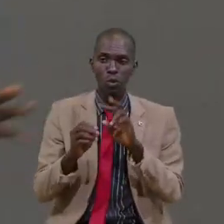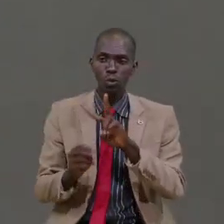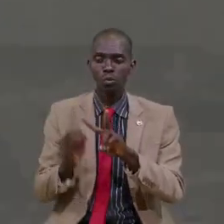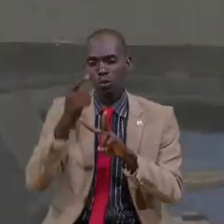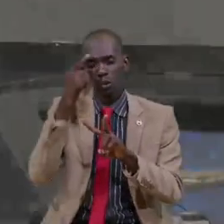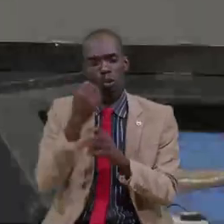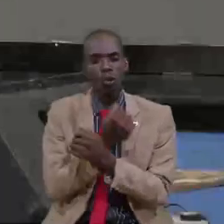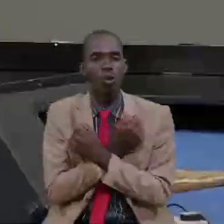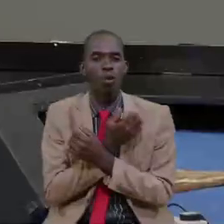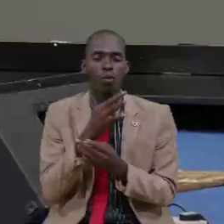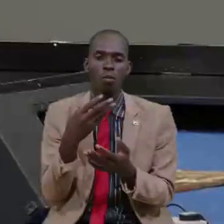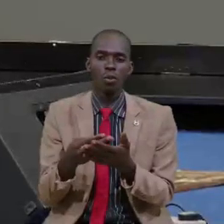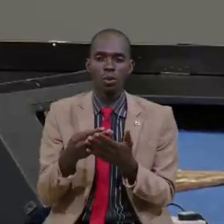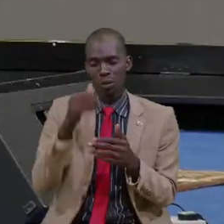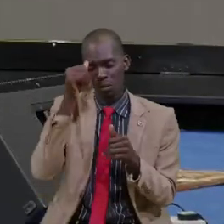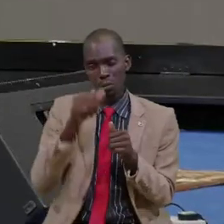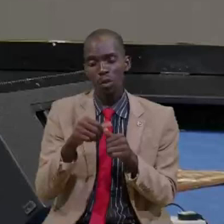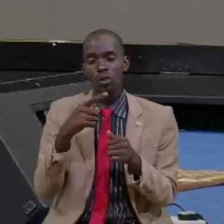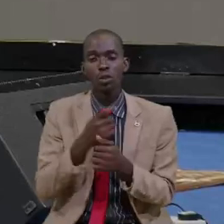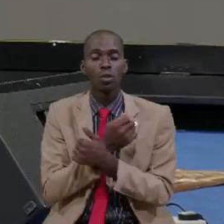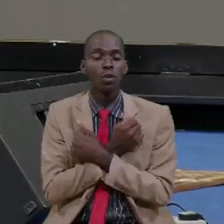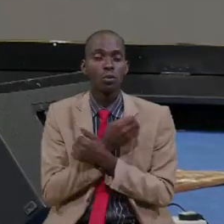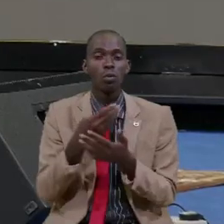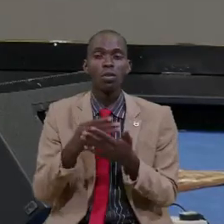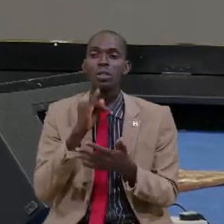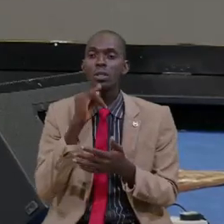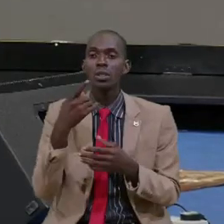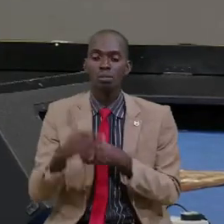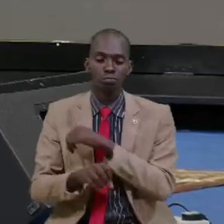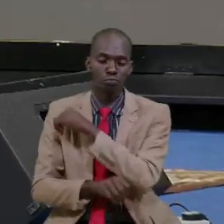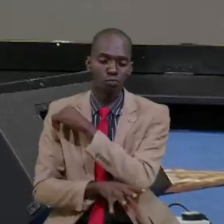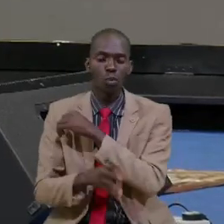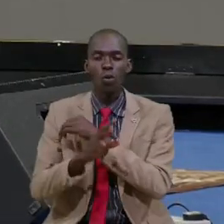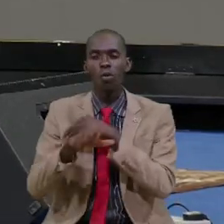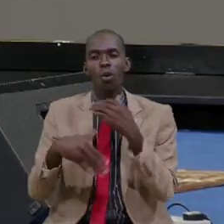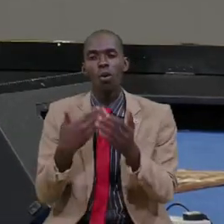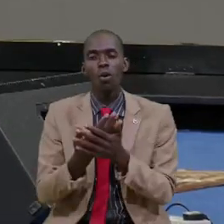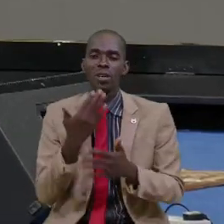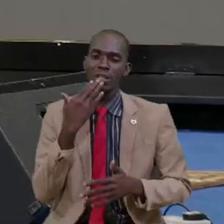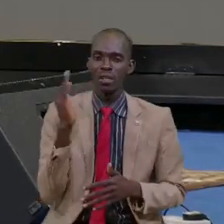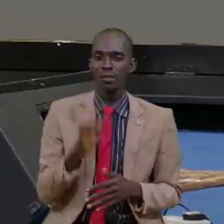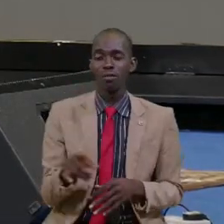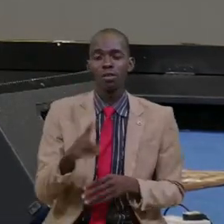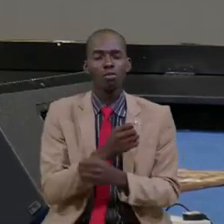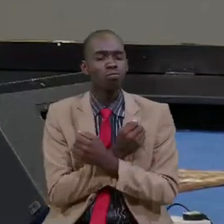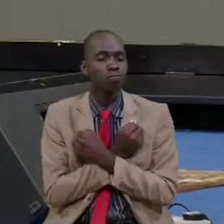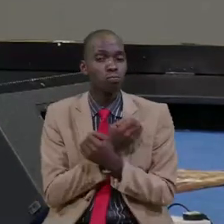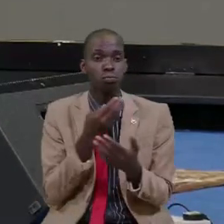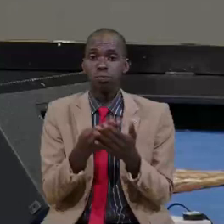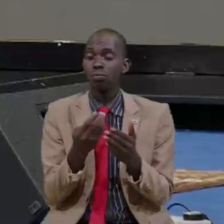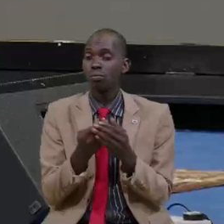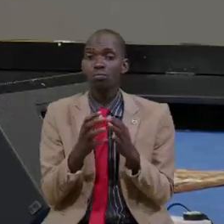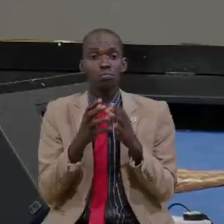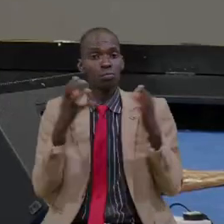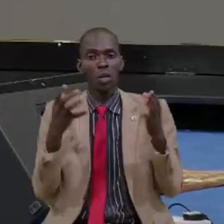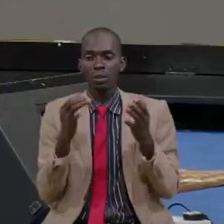l'argent. L'amour de l'argent est la racine de tous les maux. Ils aiment tellement l'argent, ils peuvent